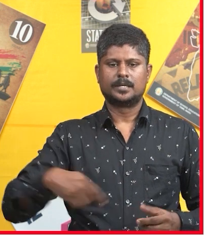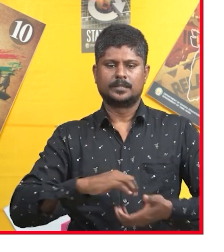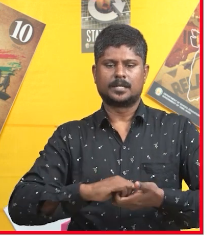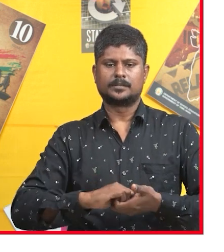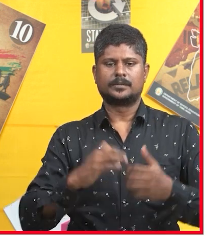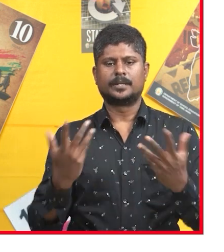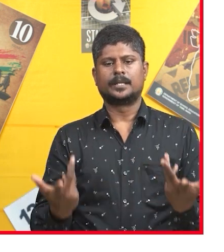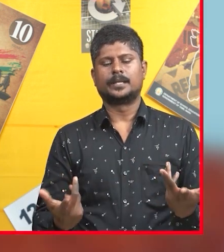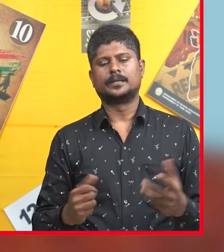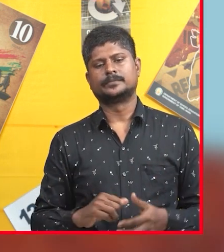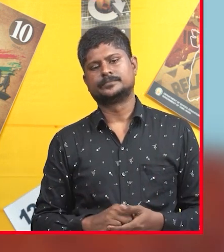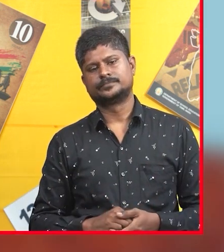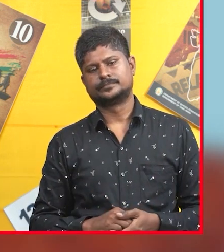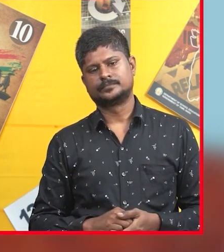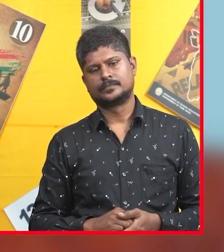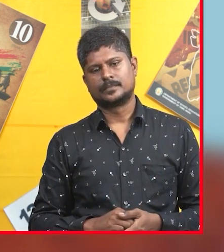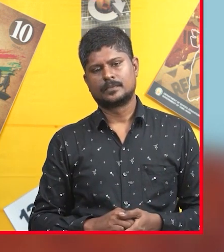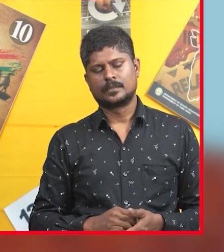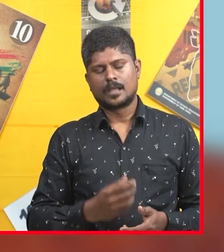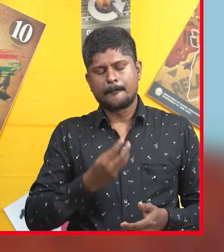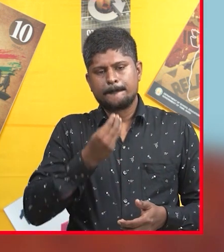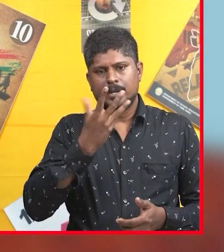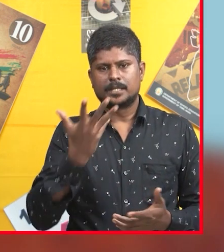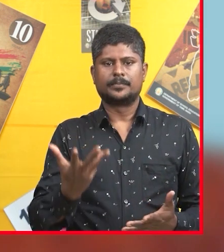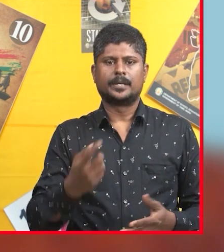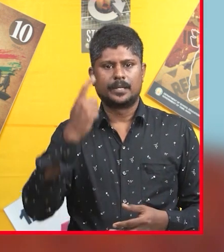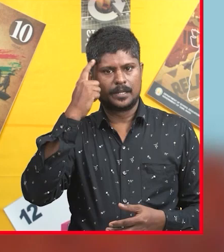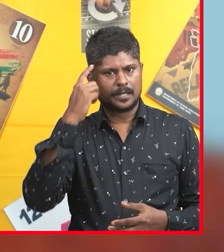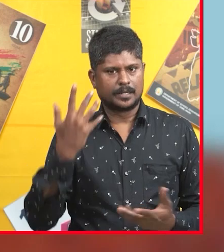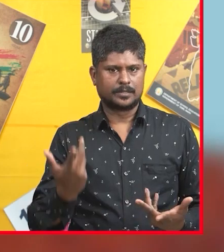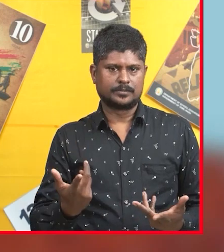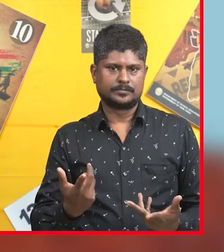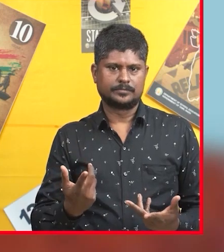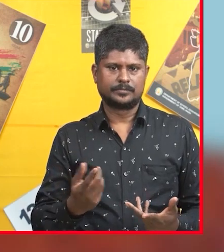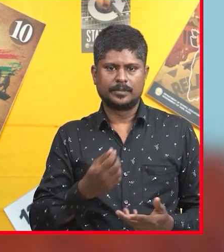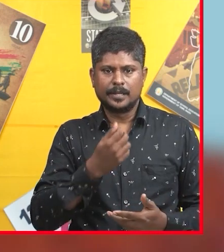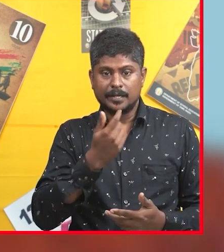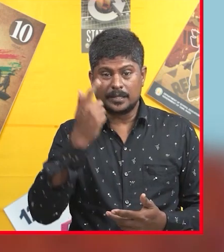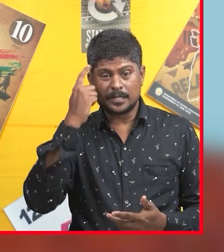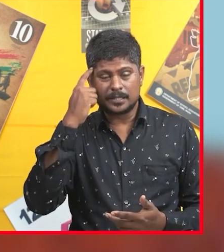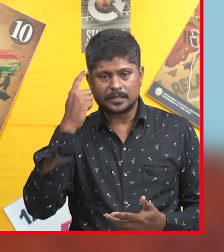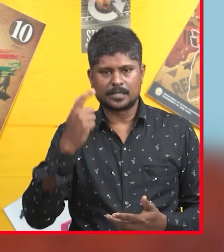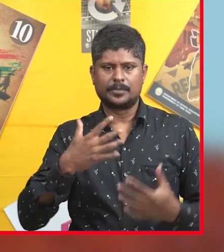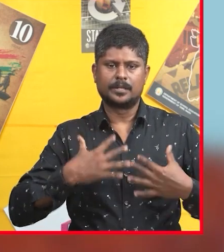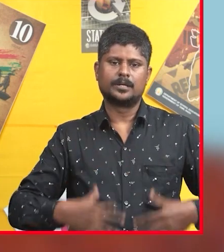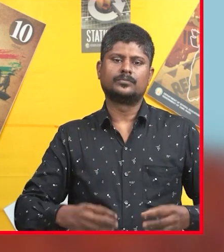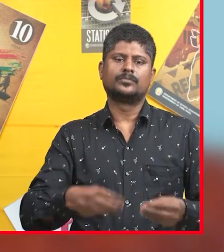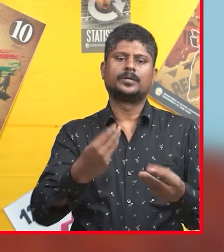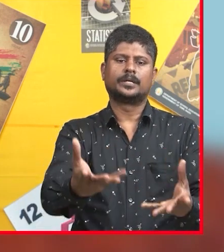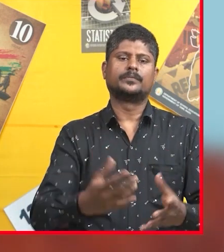இலரே. சரிங்களா, அமிழ்தமே இயைவதாயினும் இனிது என தமியர் உண்டலும்